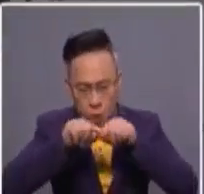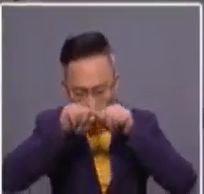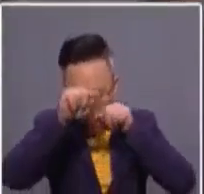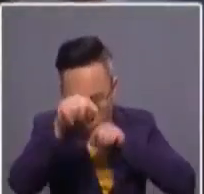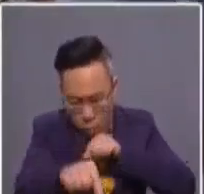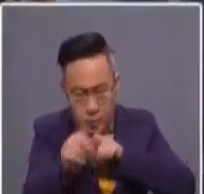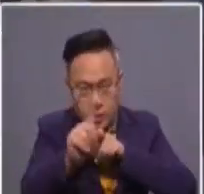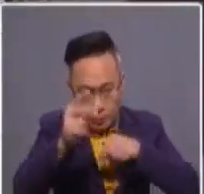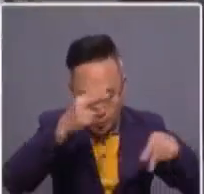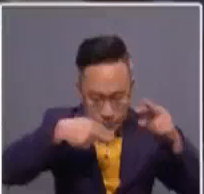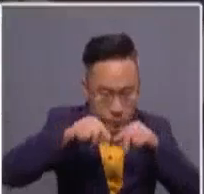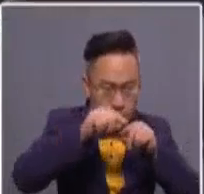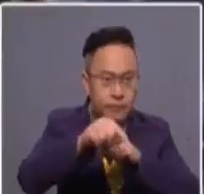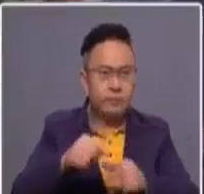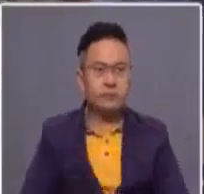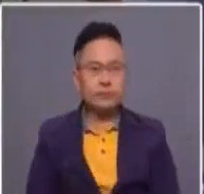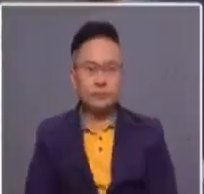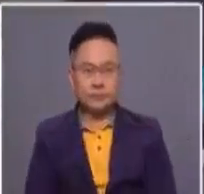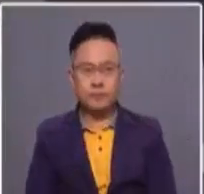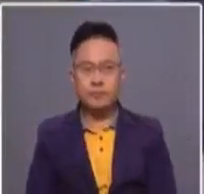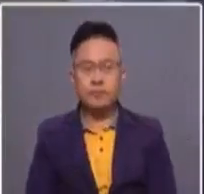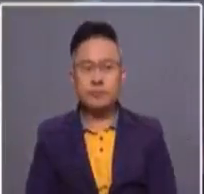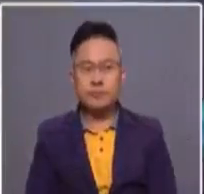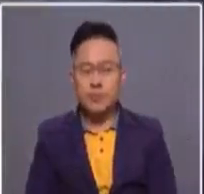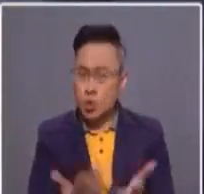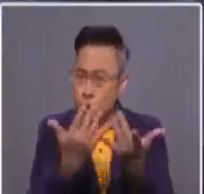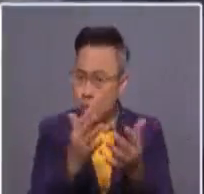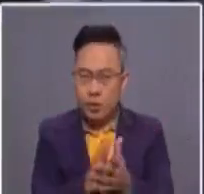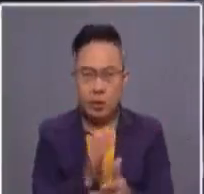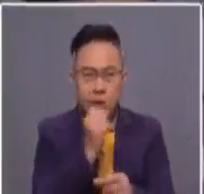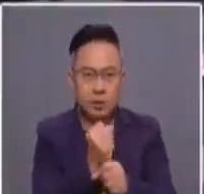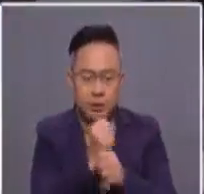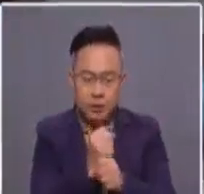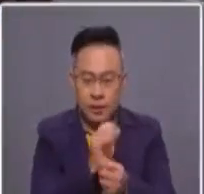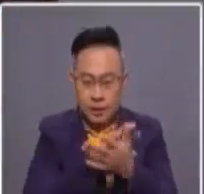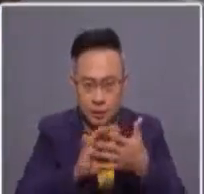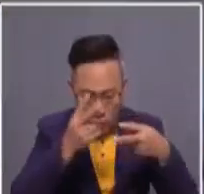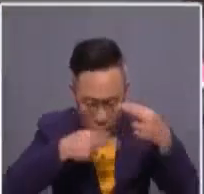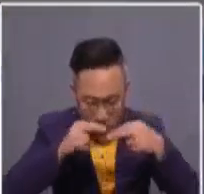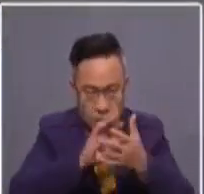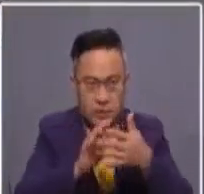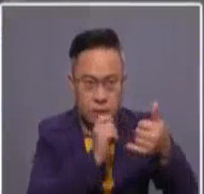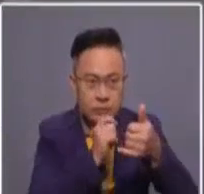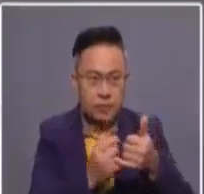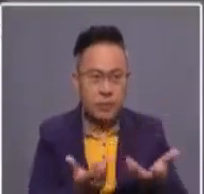กนะฮะไปยังยาลานจอดนะครับเดี๋ยวผมมีโอกาสผมจะสอบถามเจ้าที่นิดนะครับว่าวันนี้เราจะดูในส่วนไหนบ้างนะ